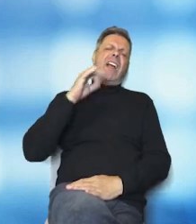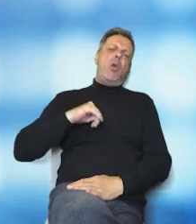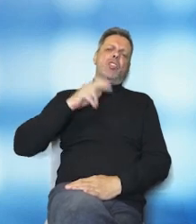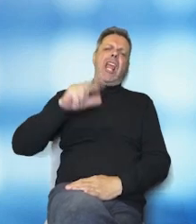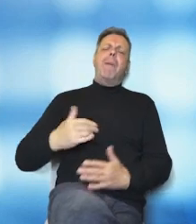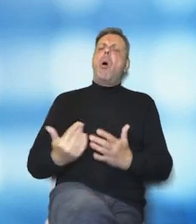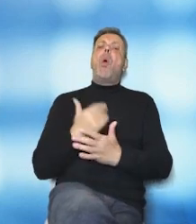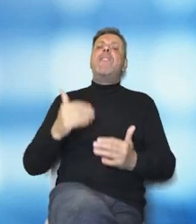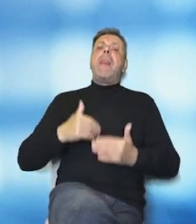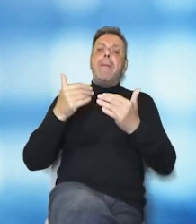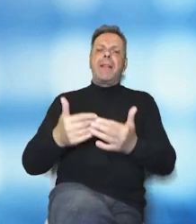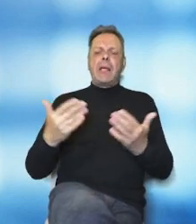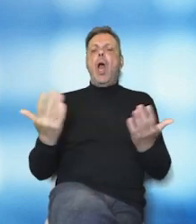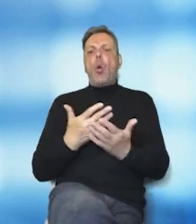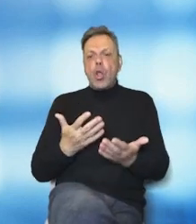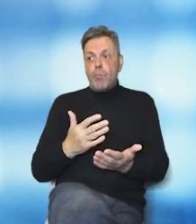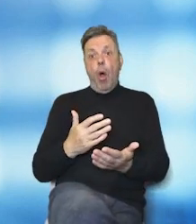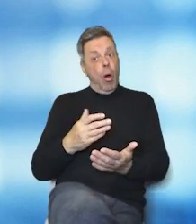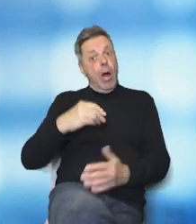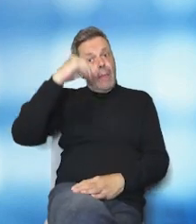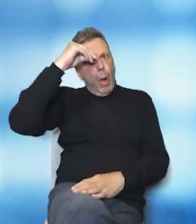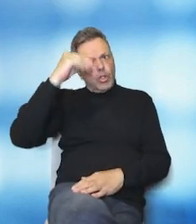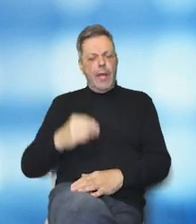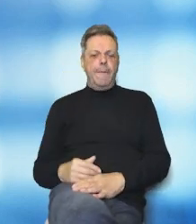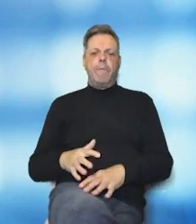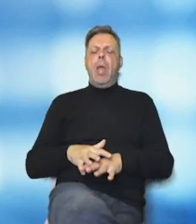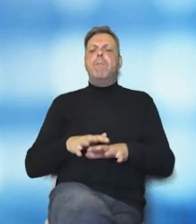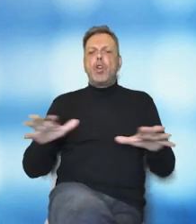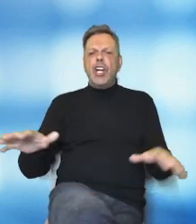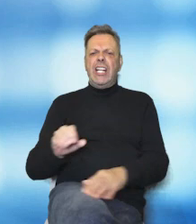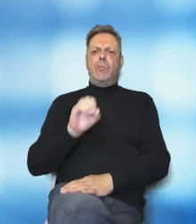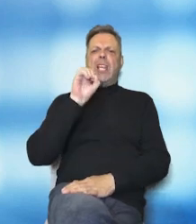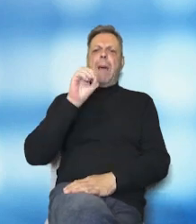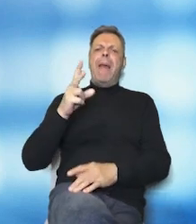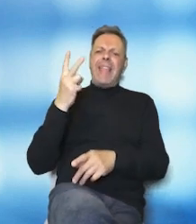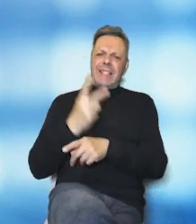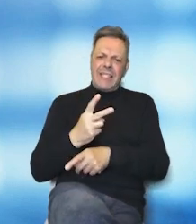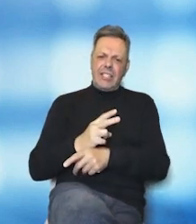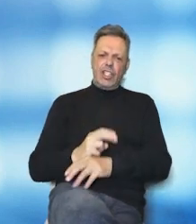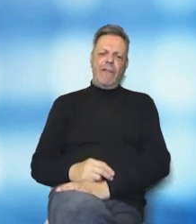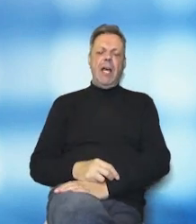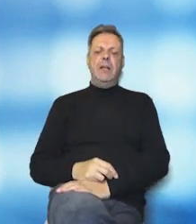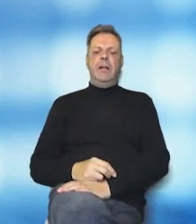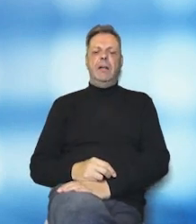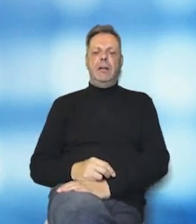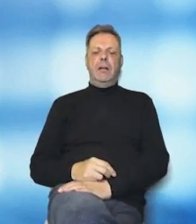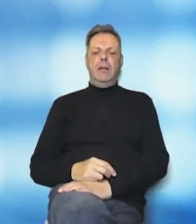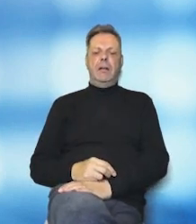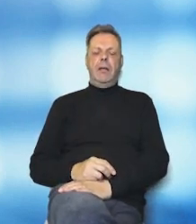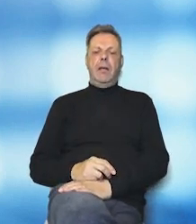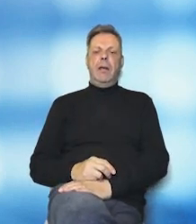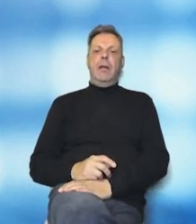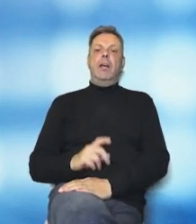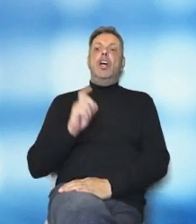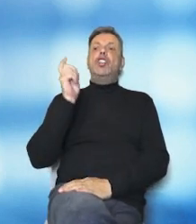novi napredak koji smo putem naučili. Jel? Proširili smo se na 15 zemalja svijeta. Američki kontinent. Tako je, prešli smo i